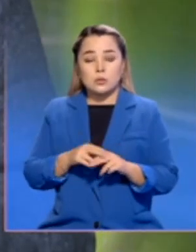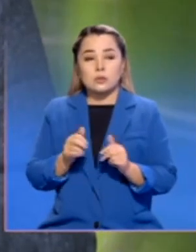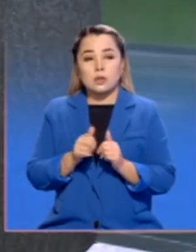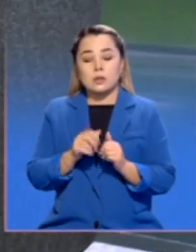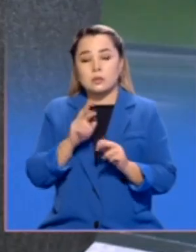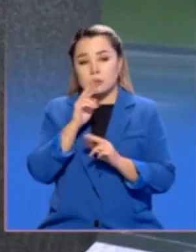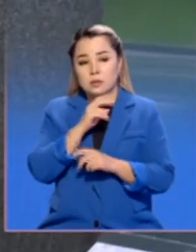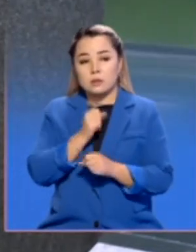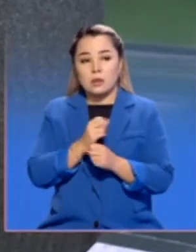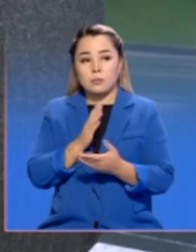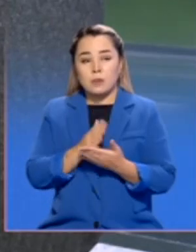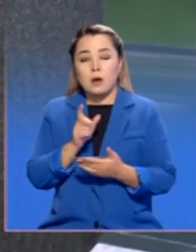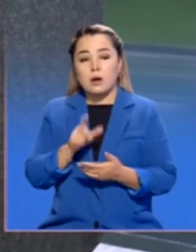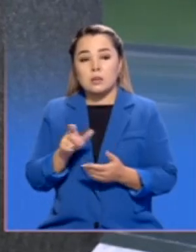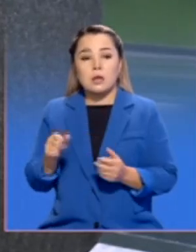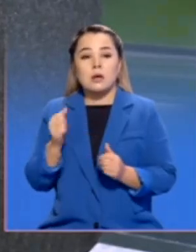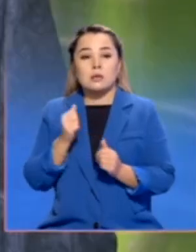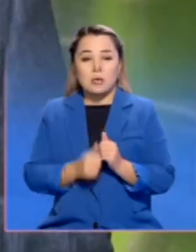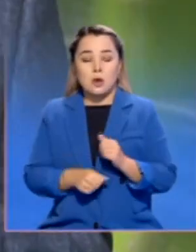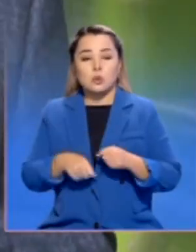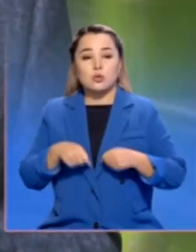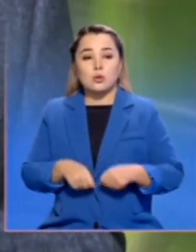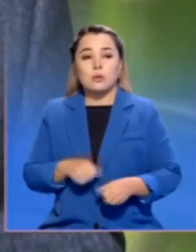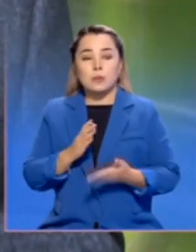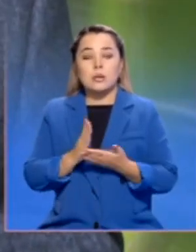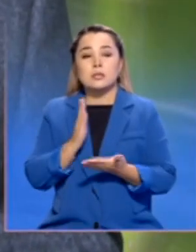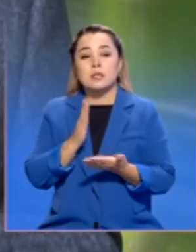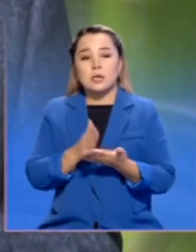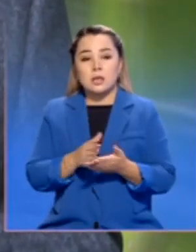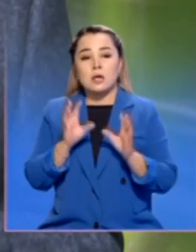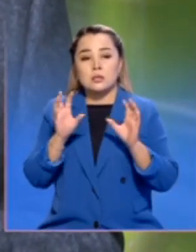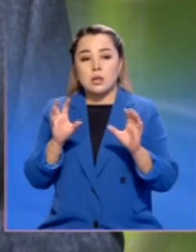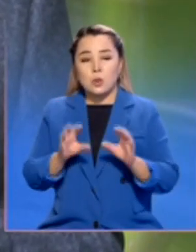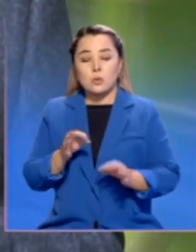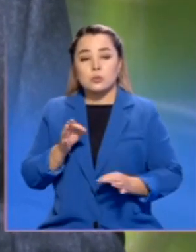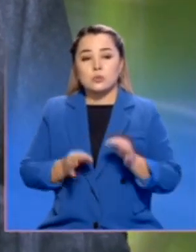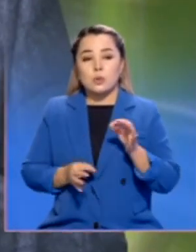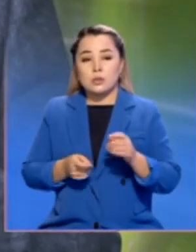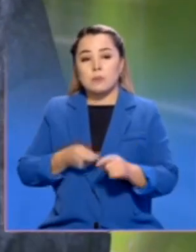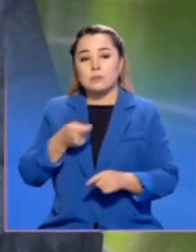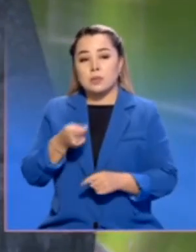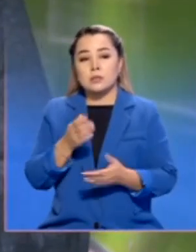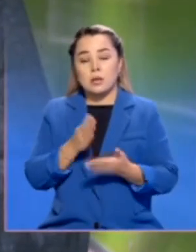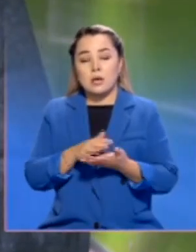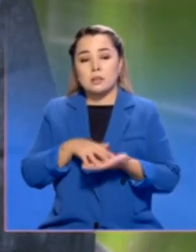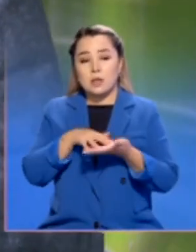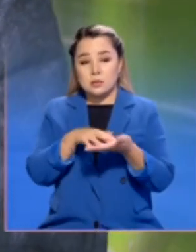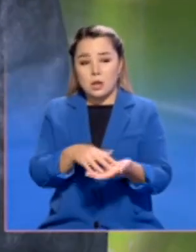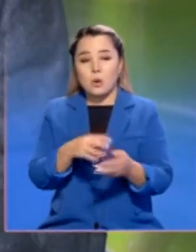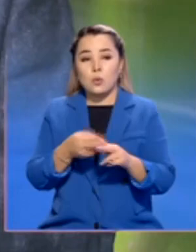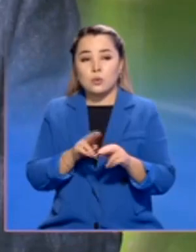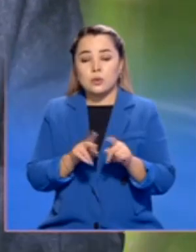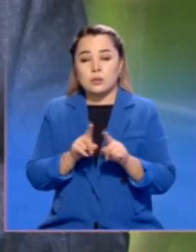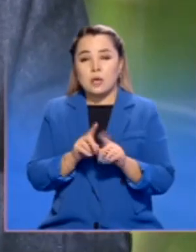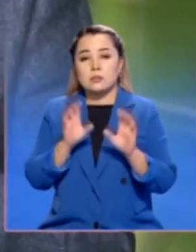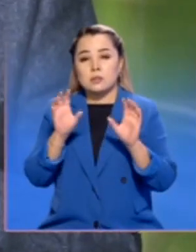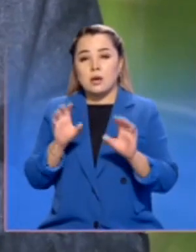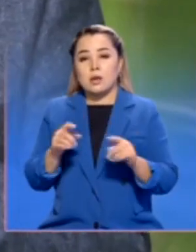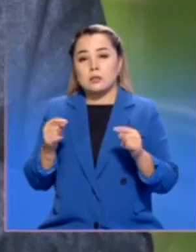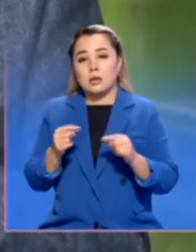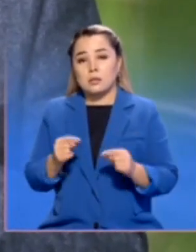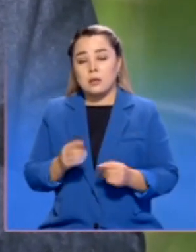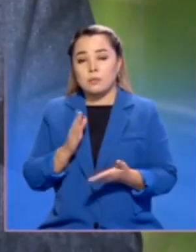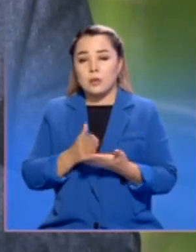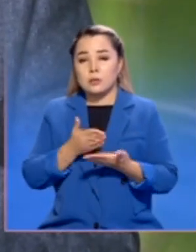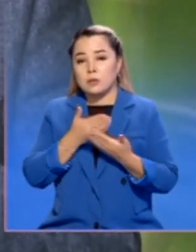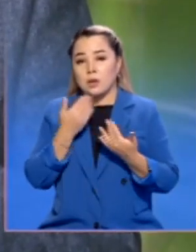дұрыс емес. Әр азаматтың құқығы бар, тікелей конституциялық сотқа берілгенге өзінің парызын. Айтқанда мына заң сәйкес келе ме, келмей